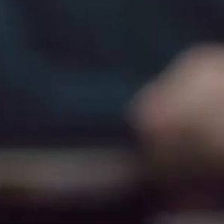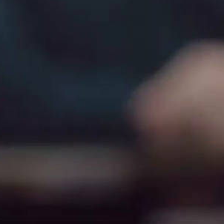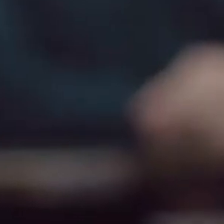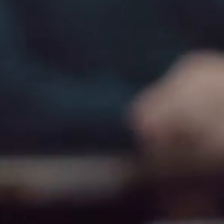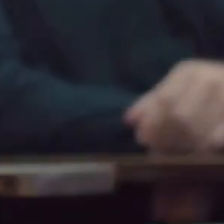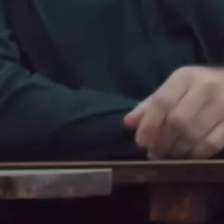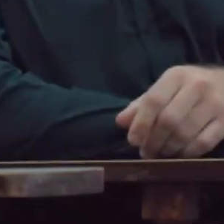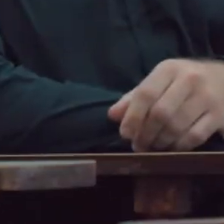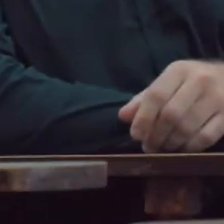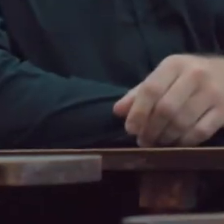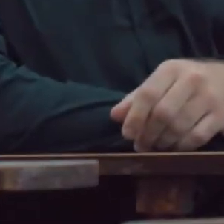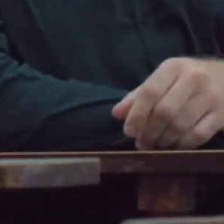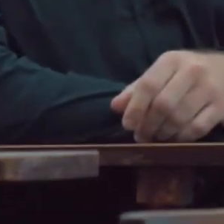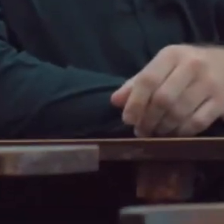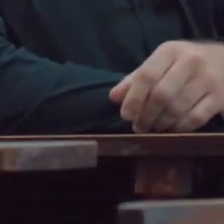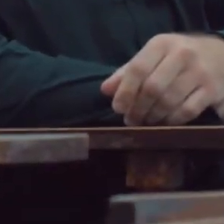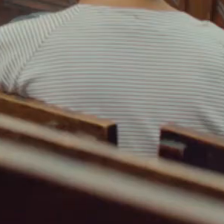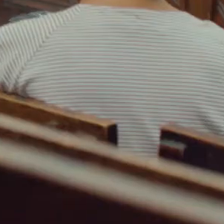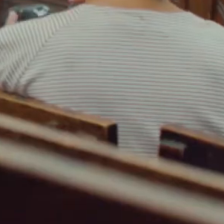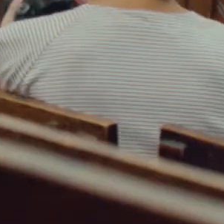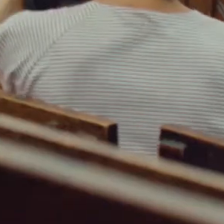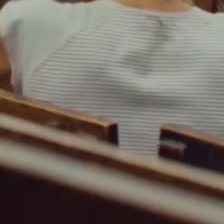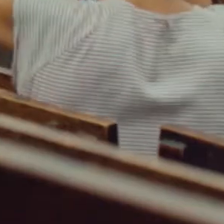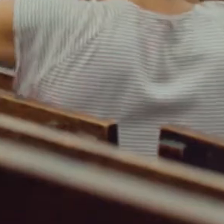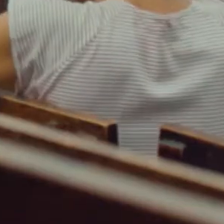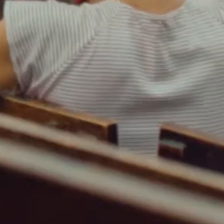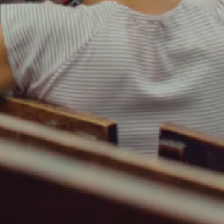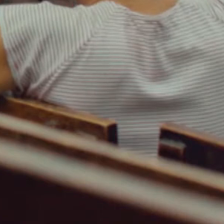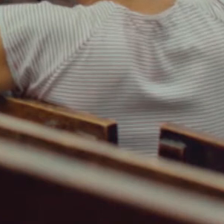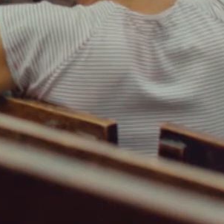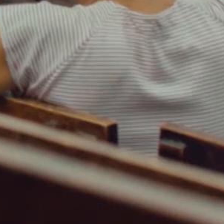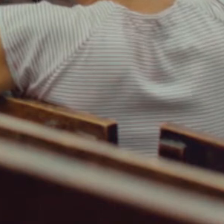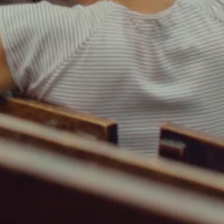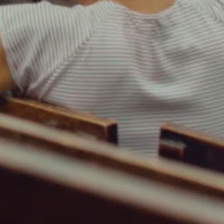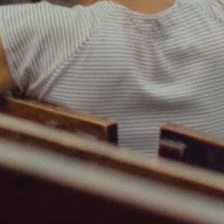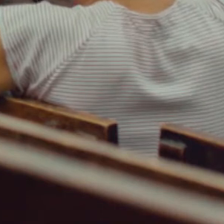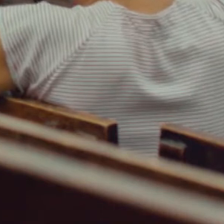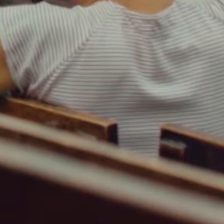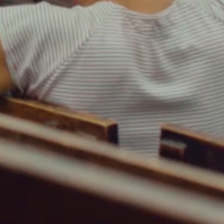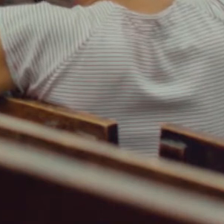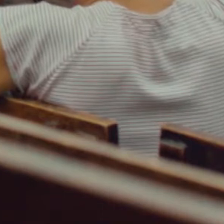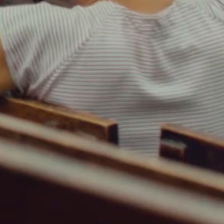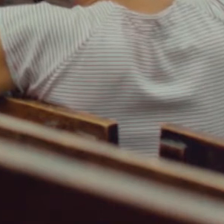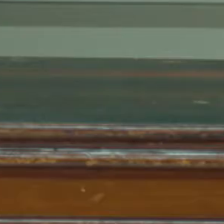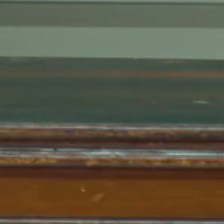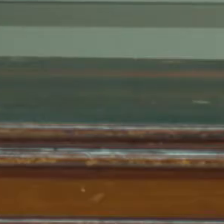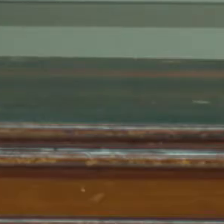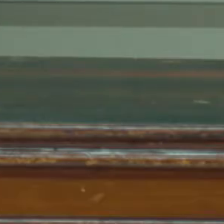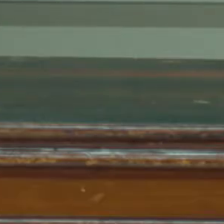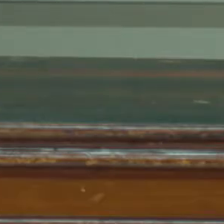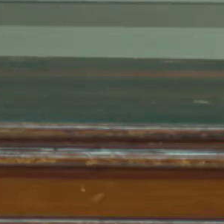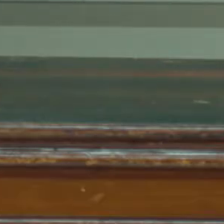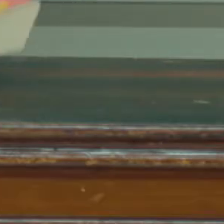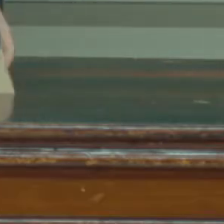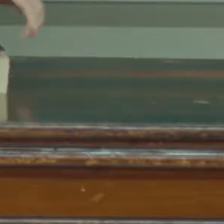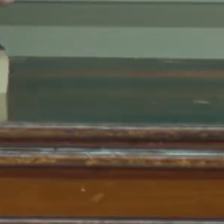Em dic Àlex Egea, soc professor de Pedagogia Internacional i Educació per al Desenvolupament Sostenible a la Facultat d'Educació de la